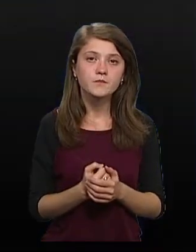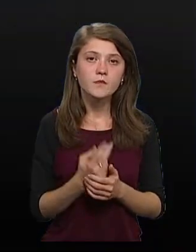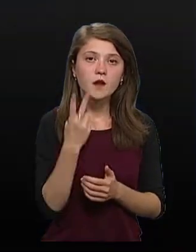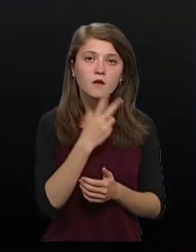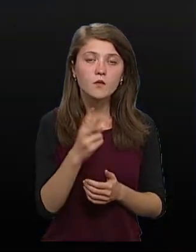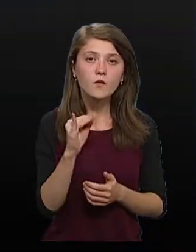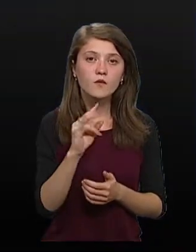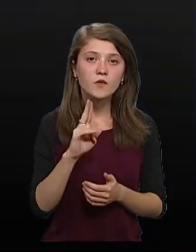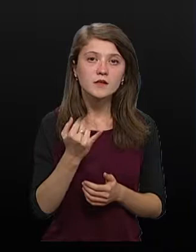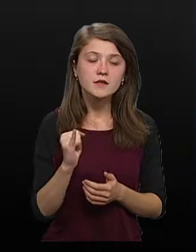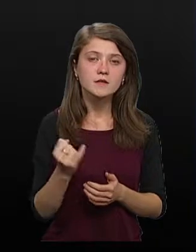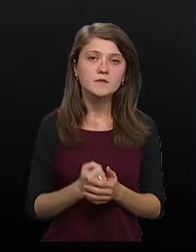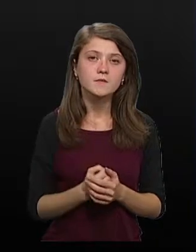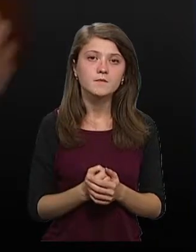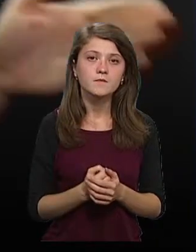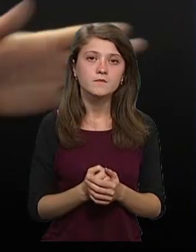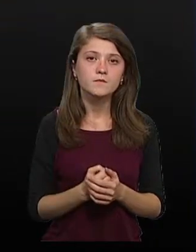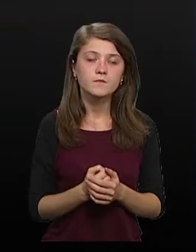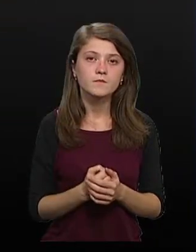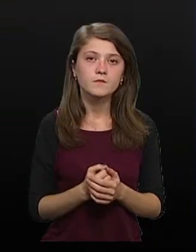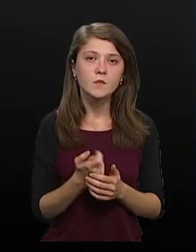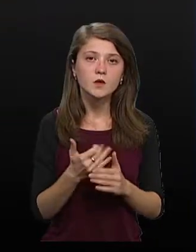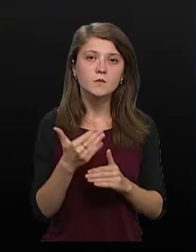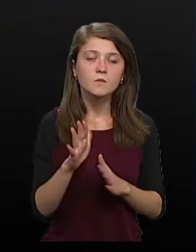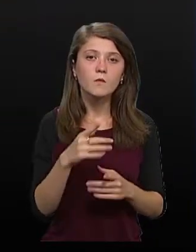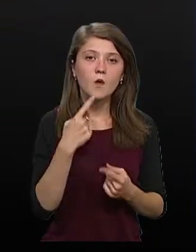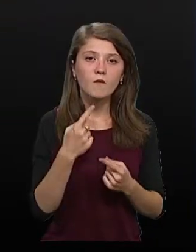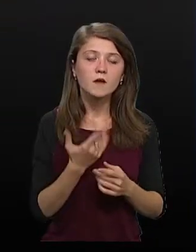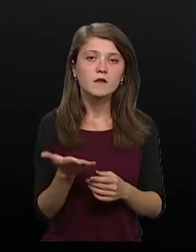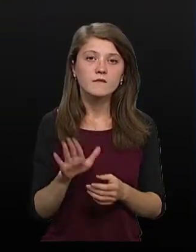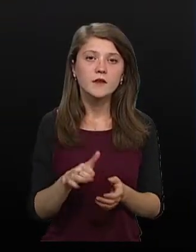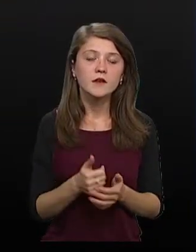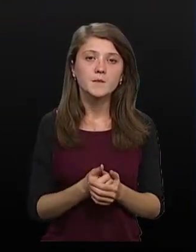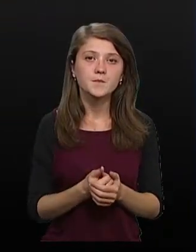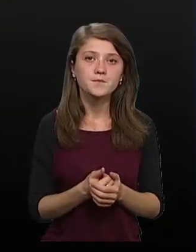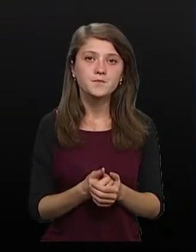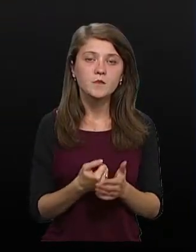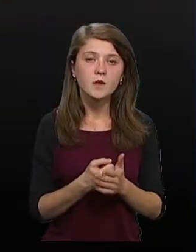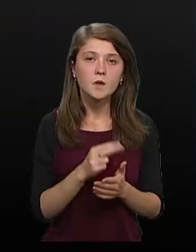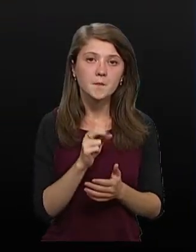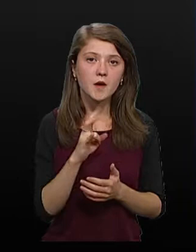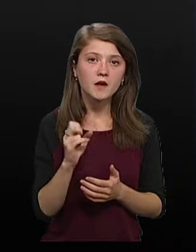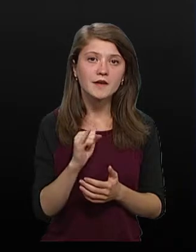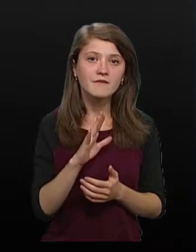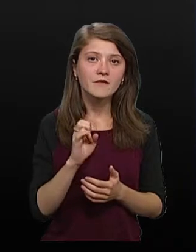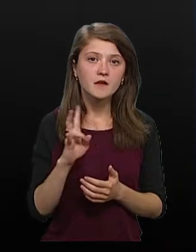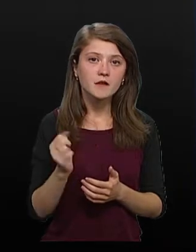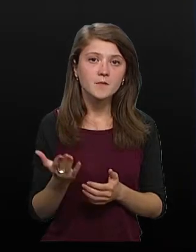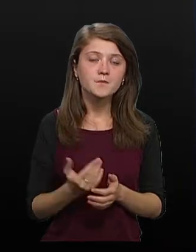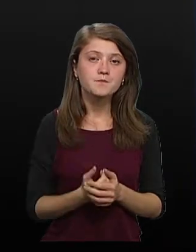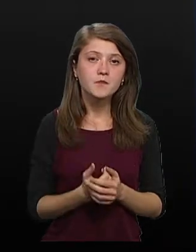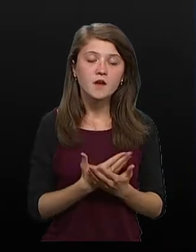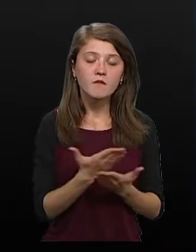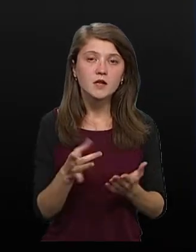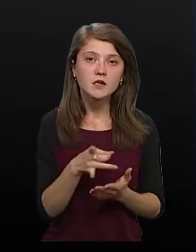наглядові функції, префект там, чи голова адміністрації. Це ми трошки пізніше поговоримо. Власне, давайте до пана Івана. Скажіть, ваш